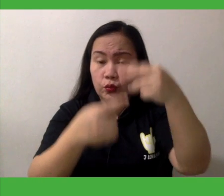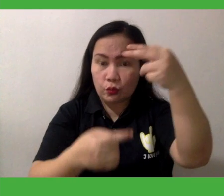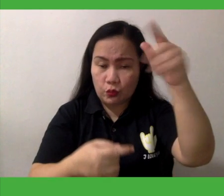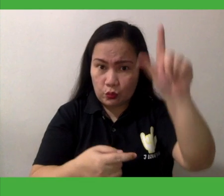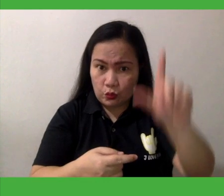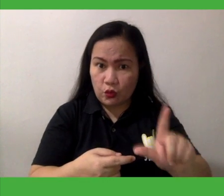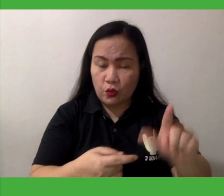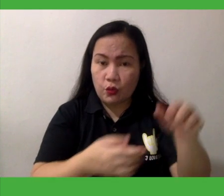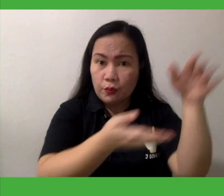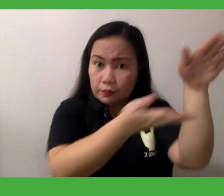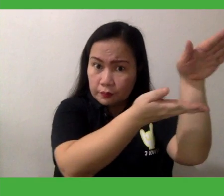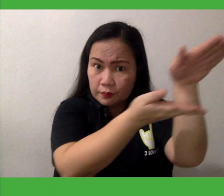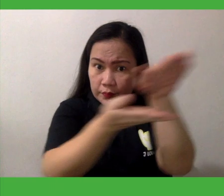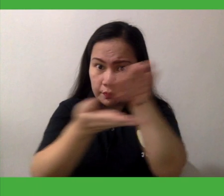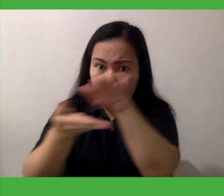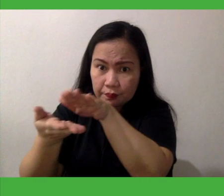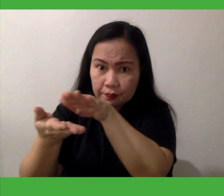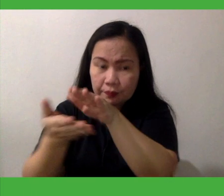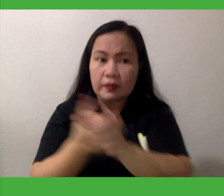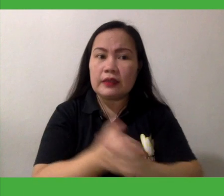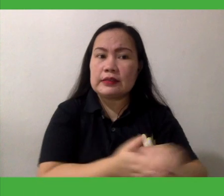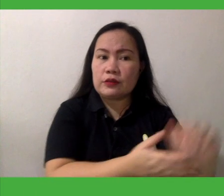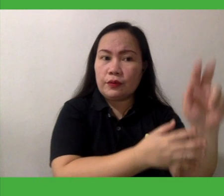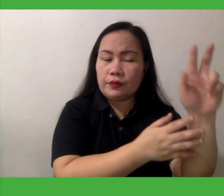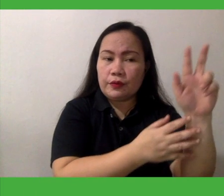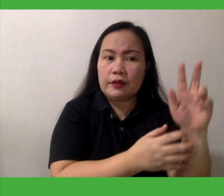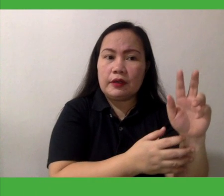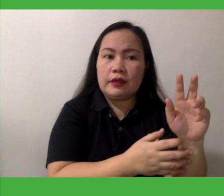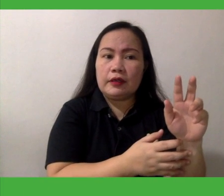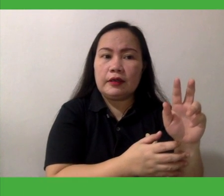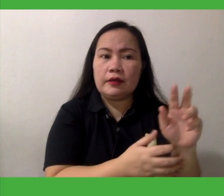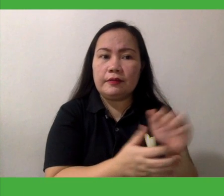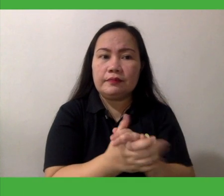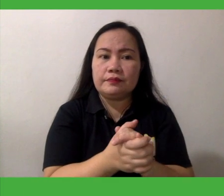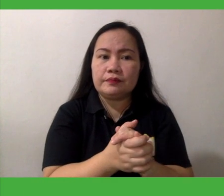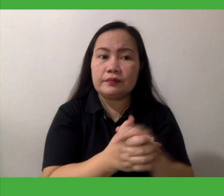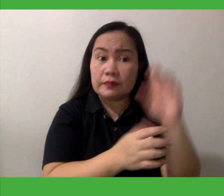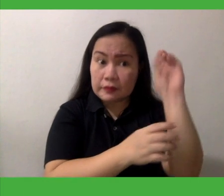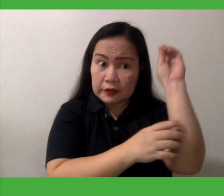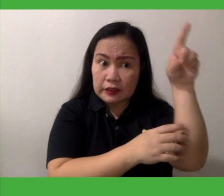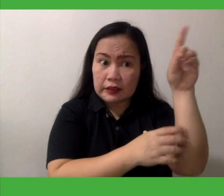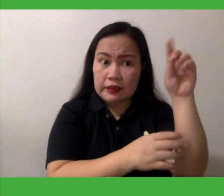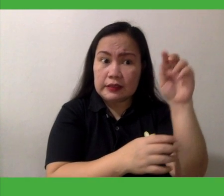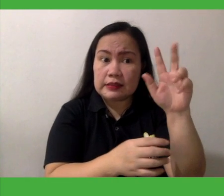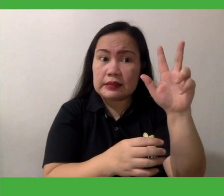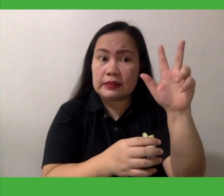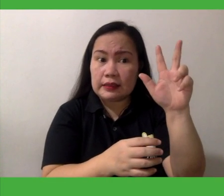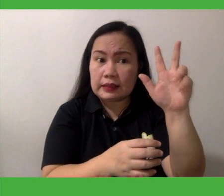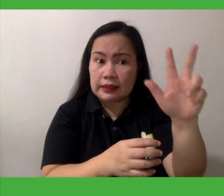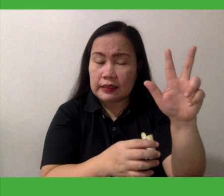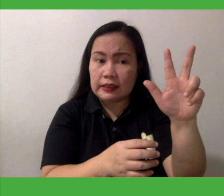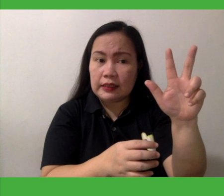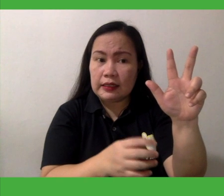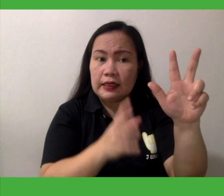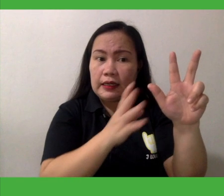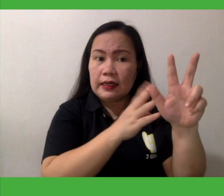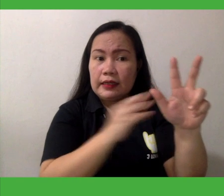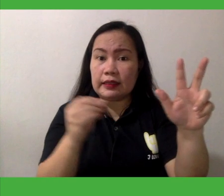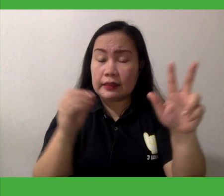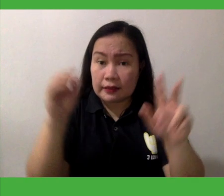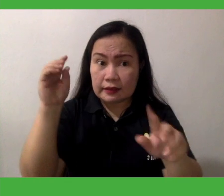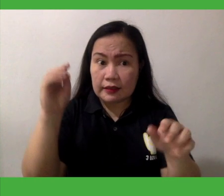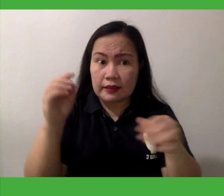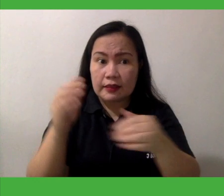pababa. Okay? So, ito, ang degree nito is 3, ang degree nito is 2.